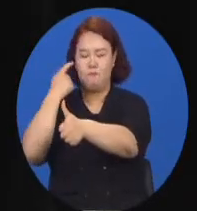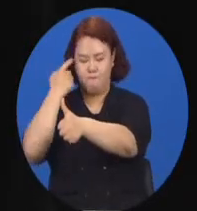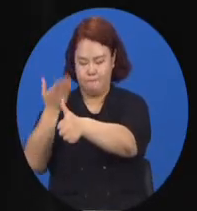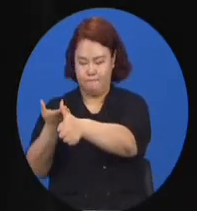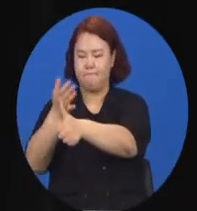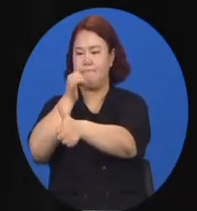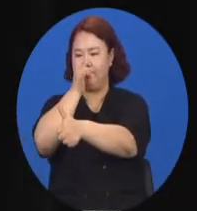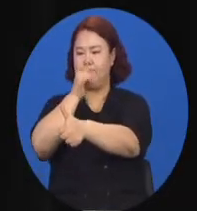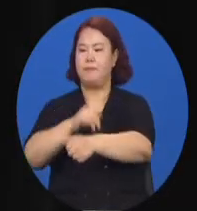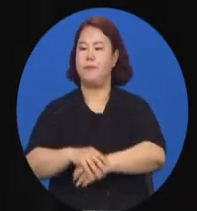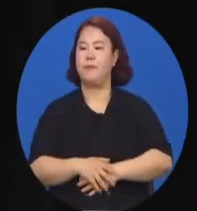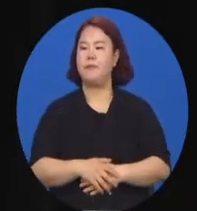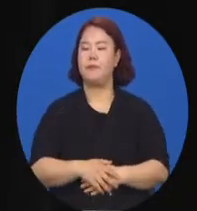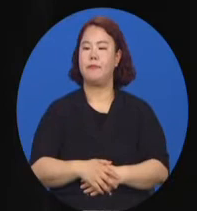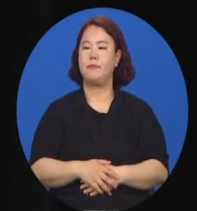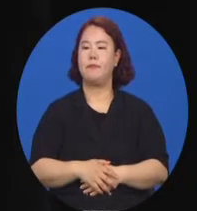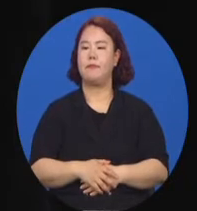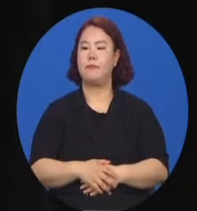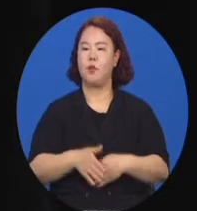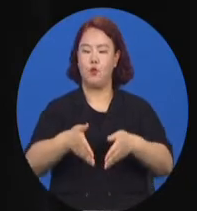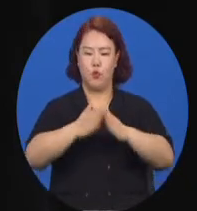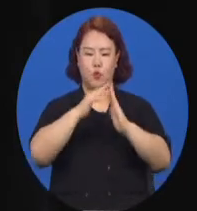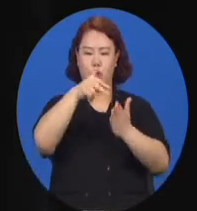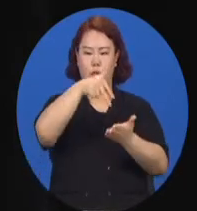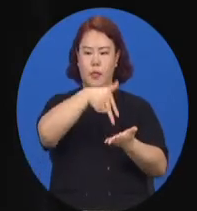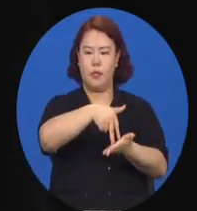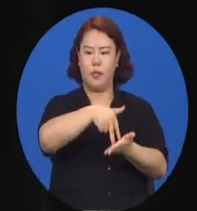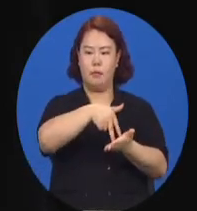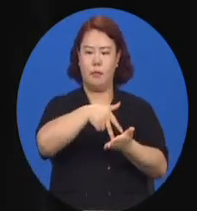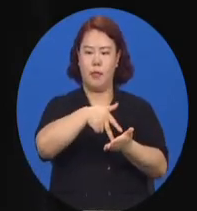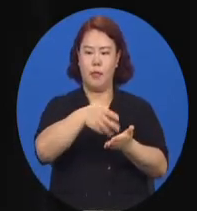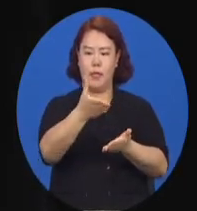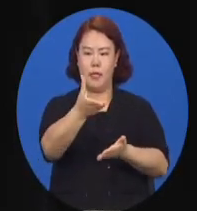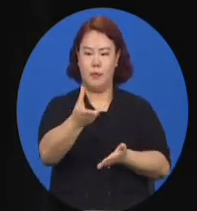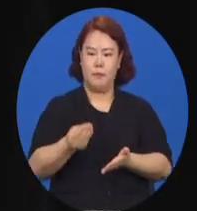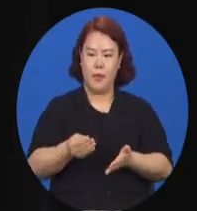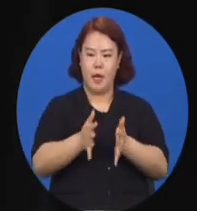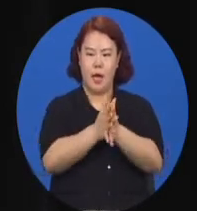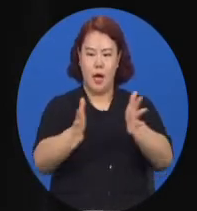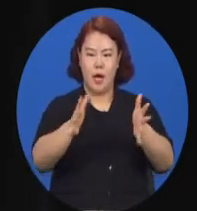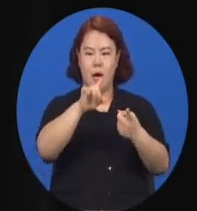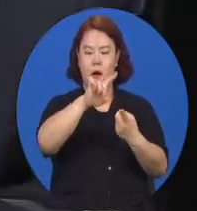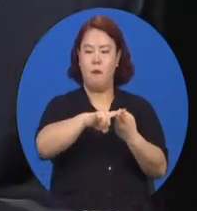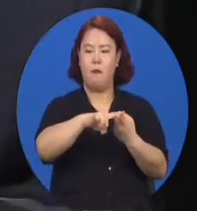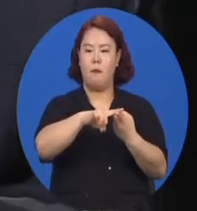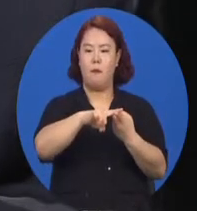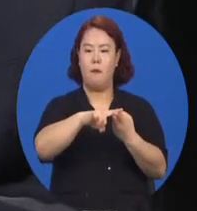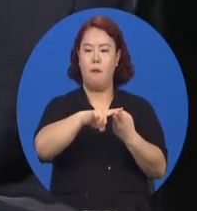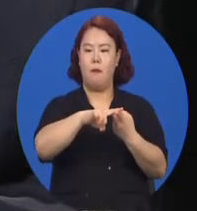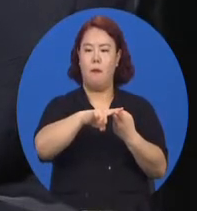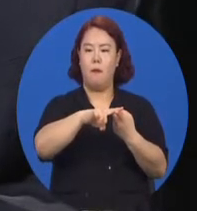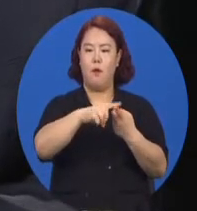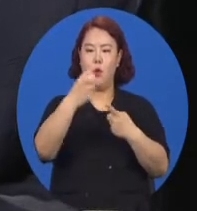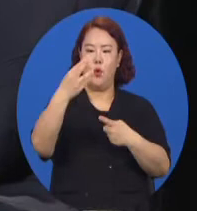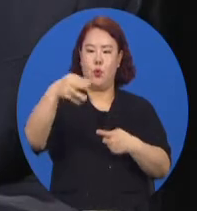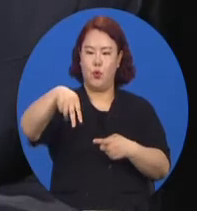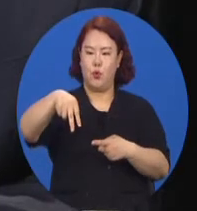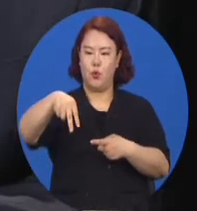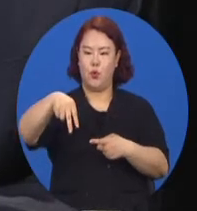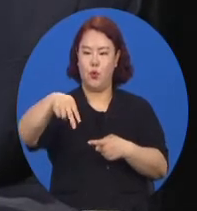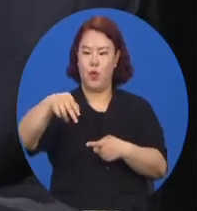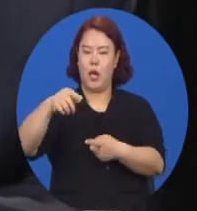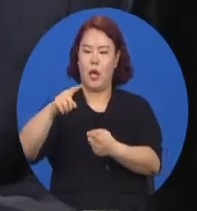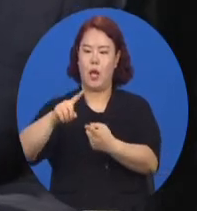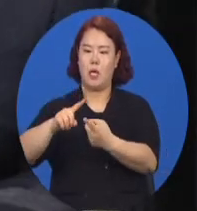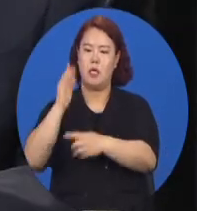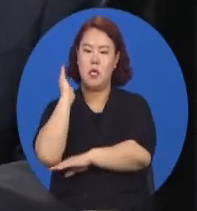질문 드리겠습니다. 네. 군립 임대 아파트에 대한 유한우 후보 측 해명을